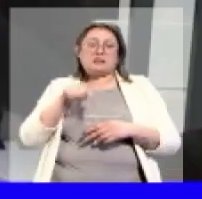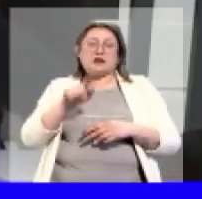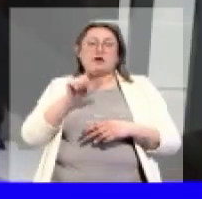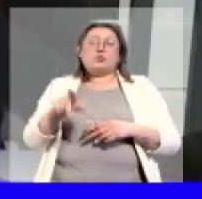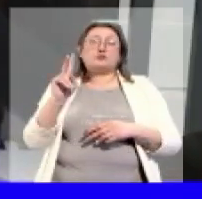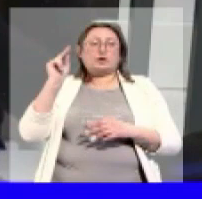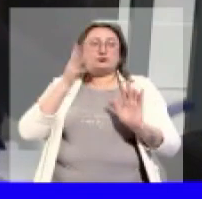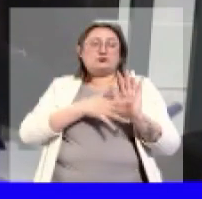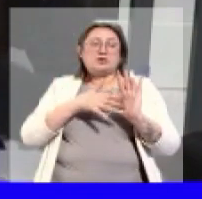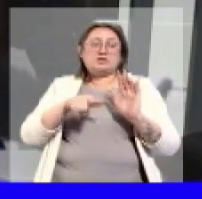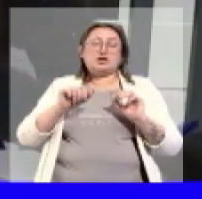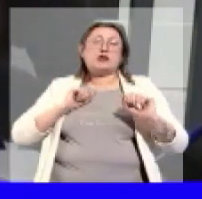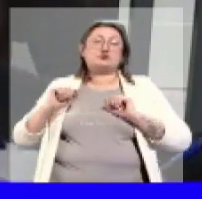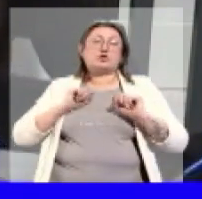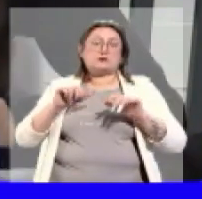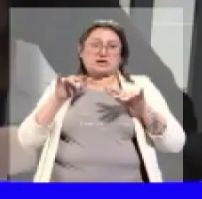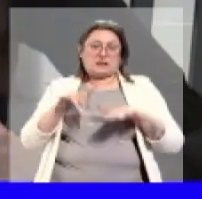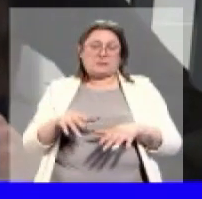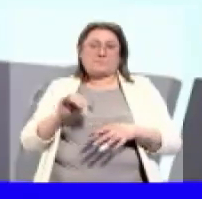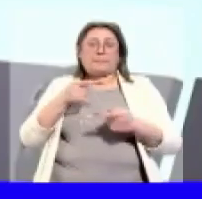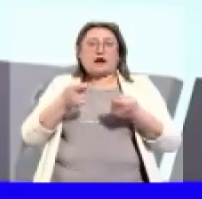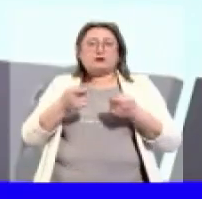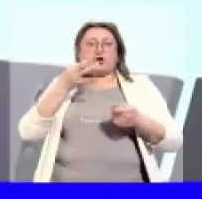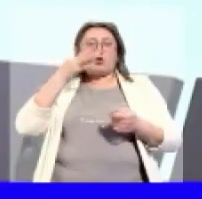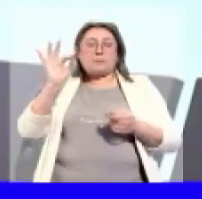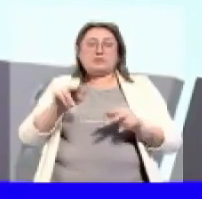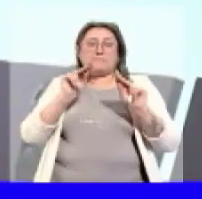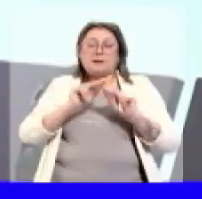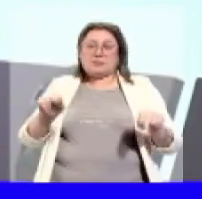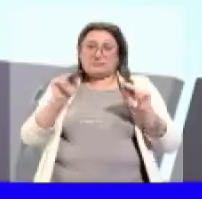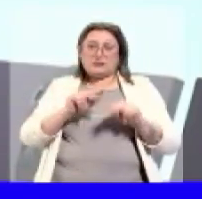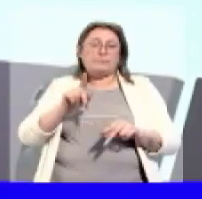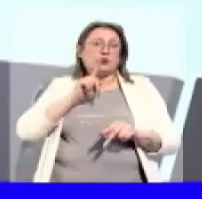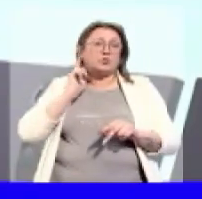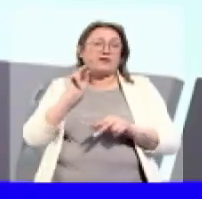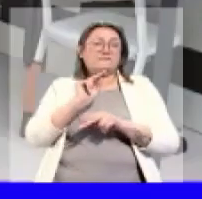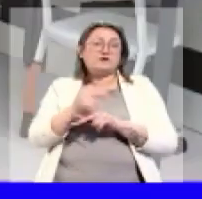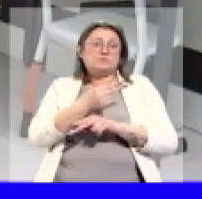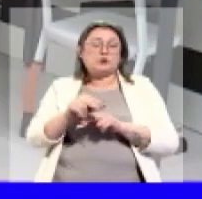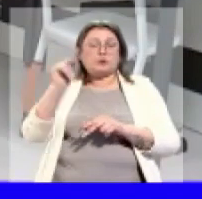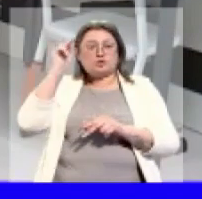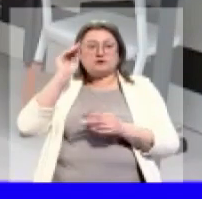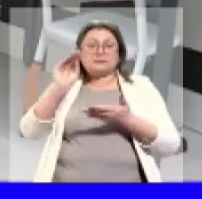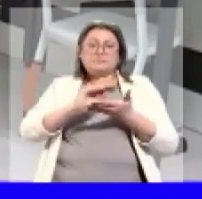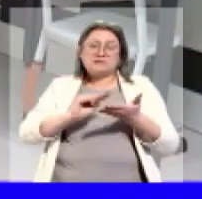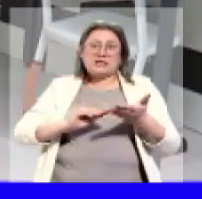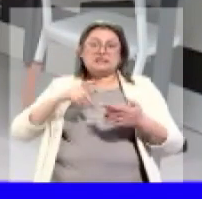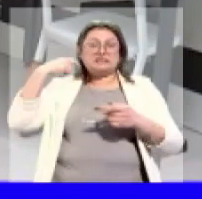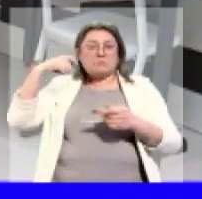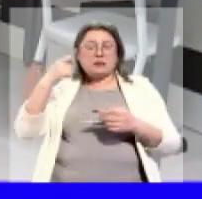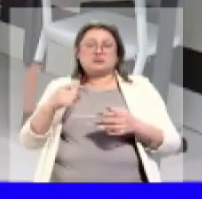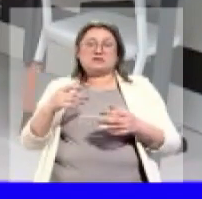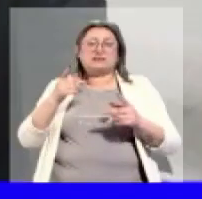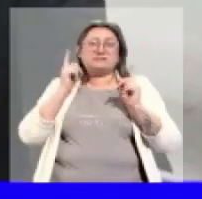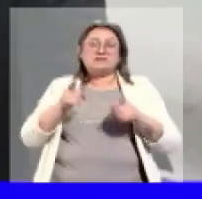кто изучает здесь режиссерское дело. Под руководством опытных преподавателей юные воспитанники учатся писать, снимать,